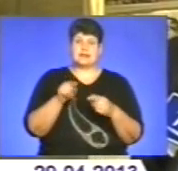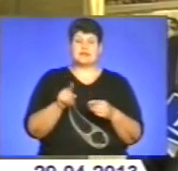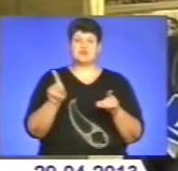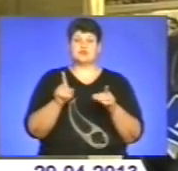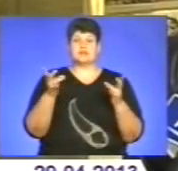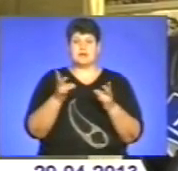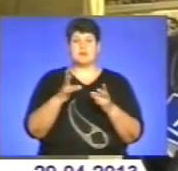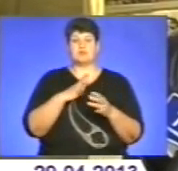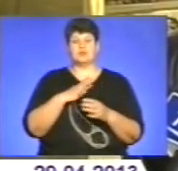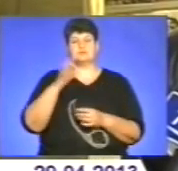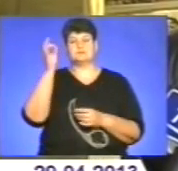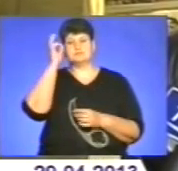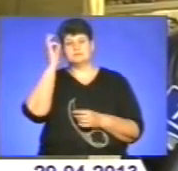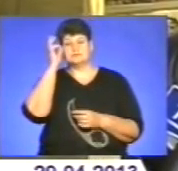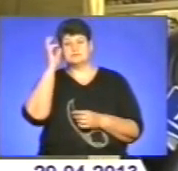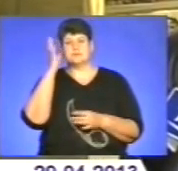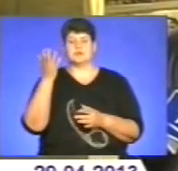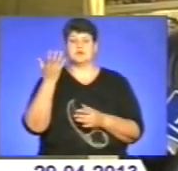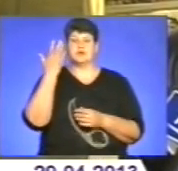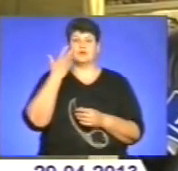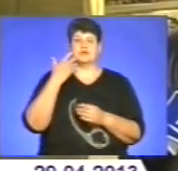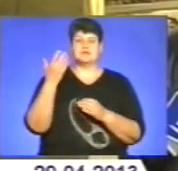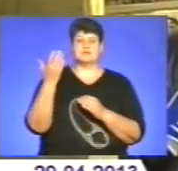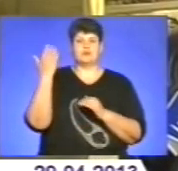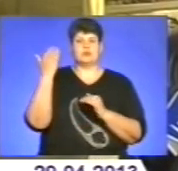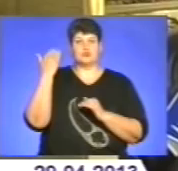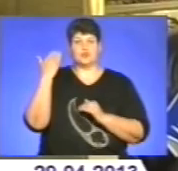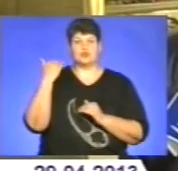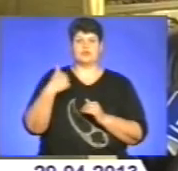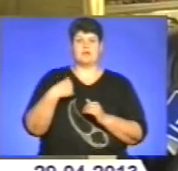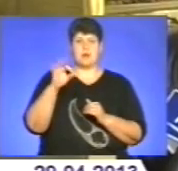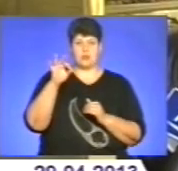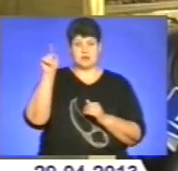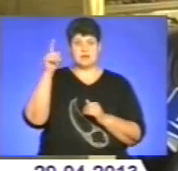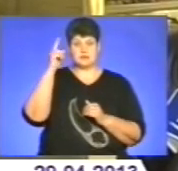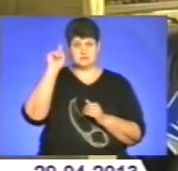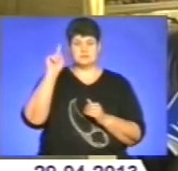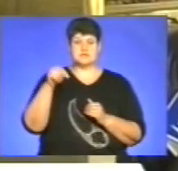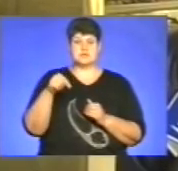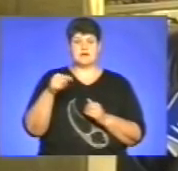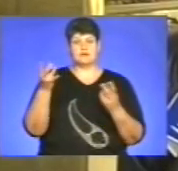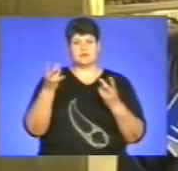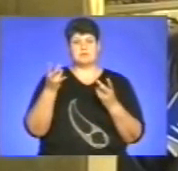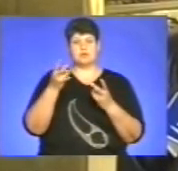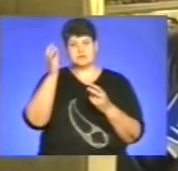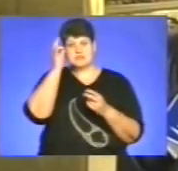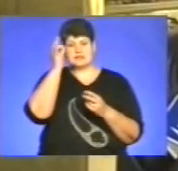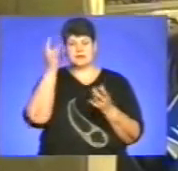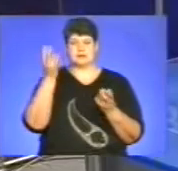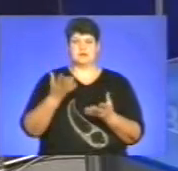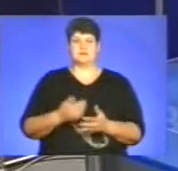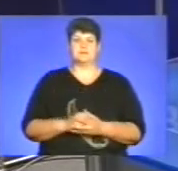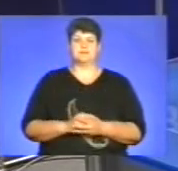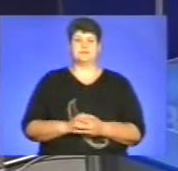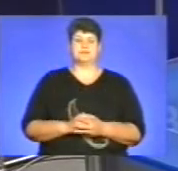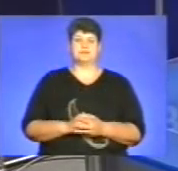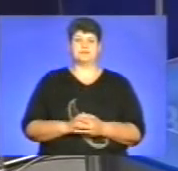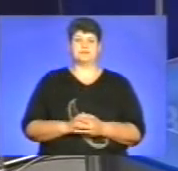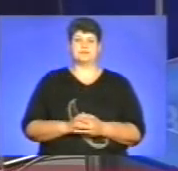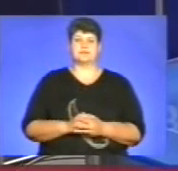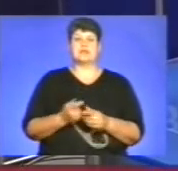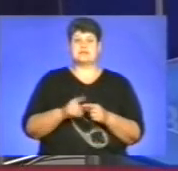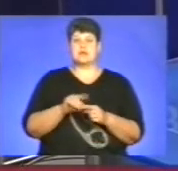було згадати, і колись в минулому я про них знав, а тут потрібно було їх просто згадати.